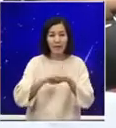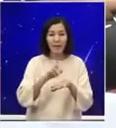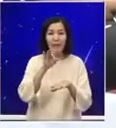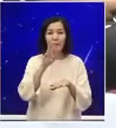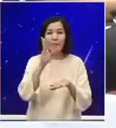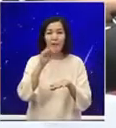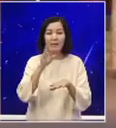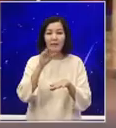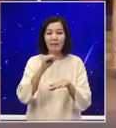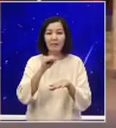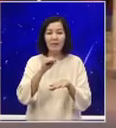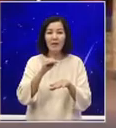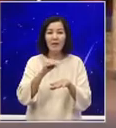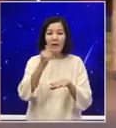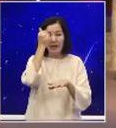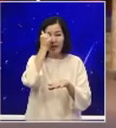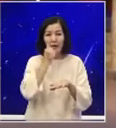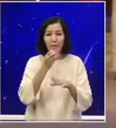Баталовтың ықылас гүлін табыс етті.